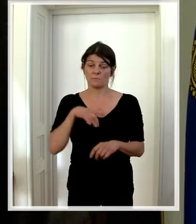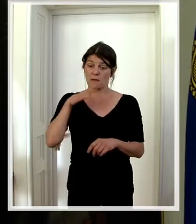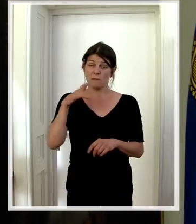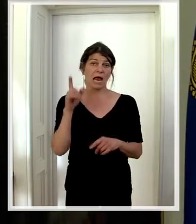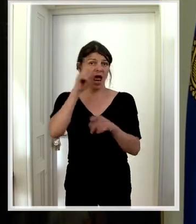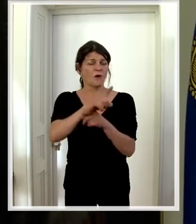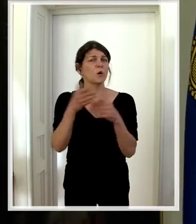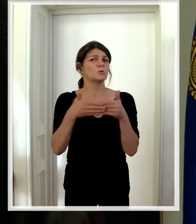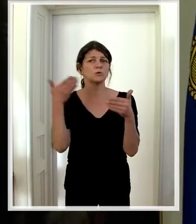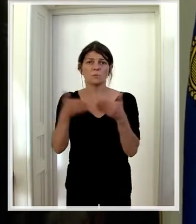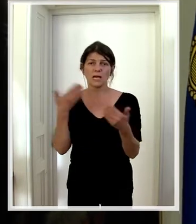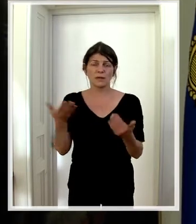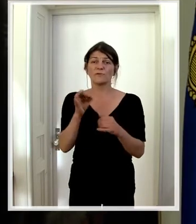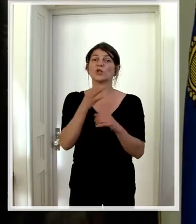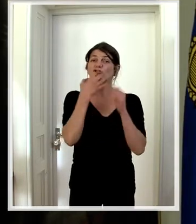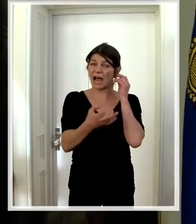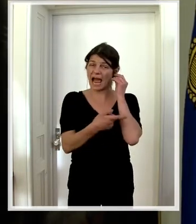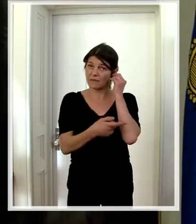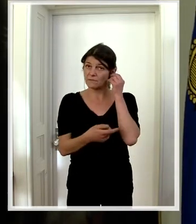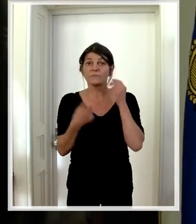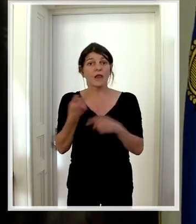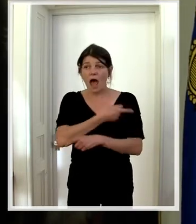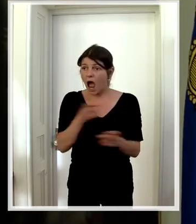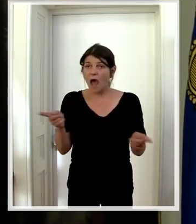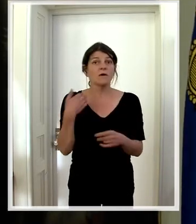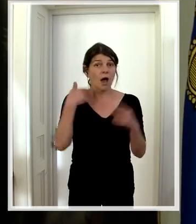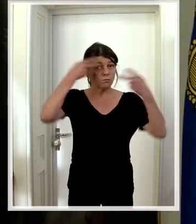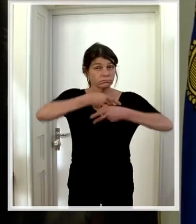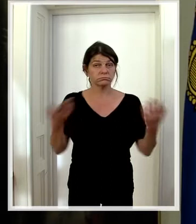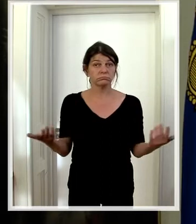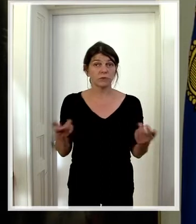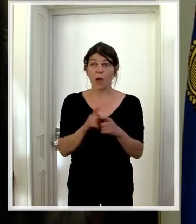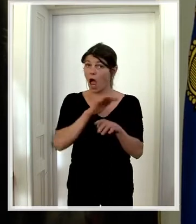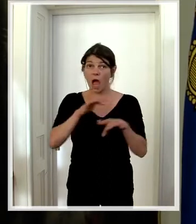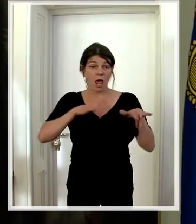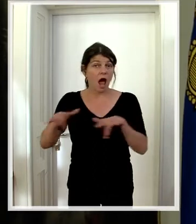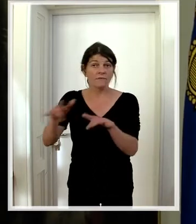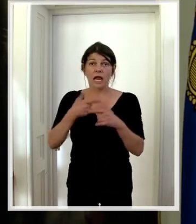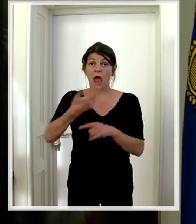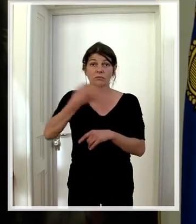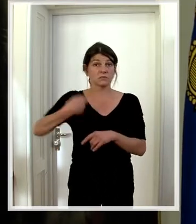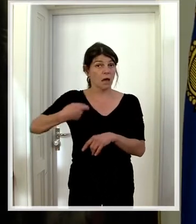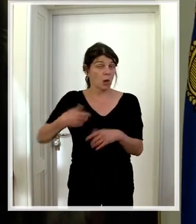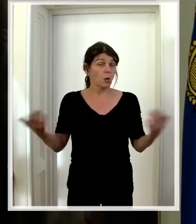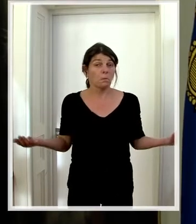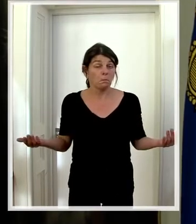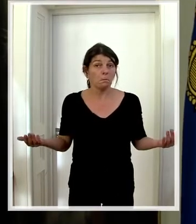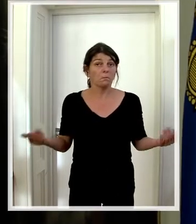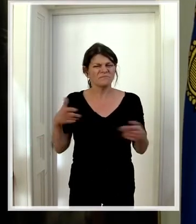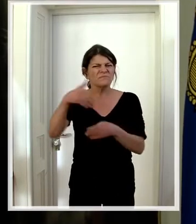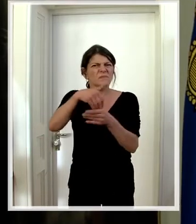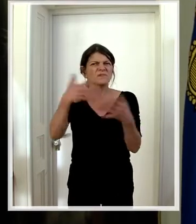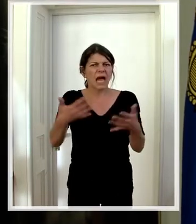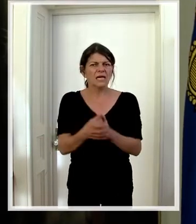Aufträgen, beispielsweise bei dem für Schaan, haben alle mitgestimmt, also auch alle anwesenden Landtagsabgeordneten. Und dort geht es darum,